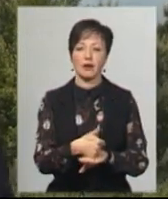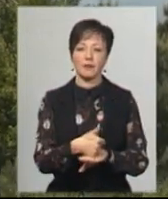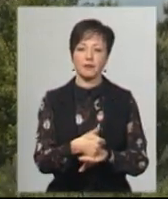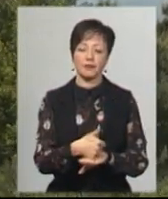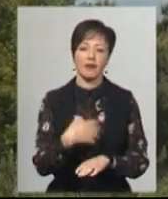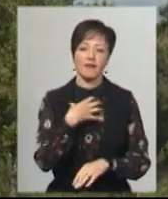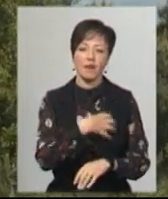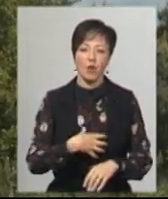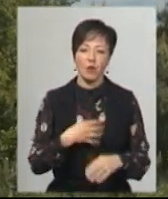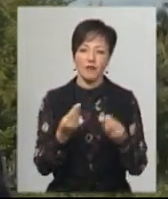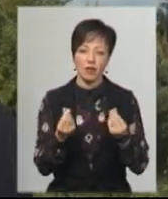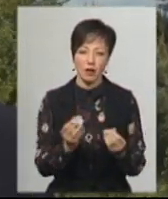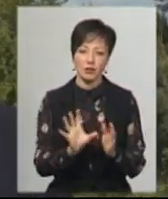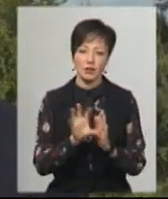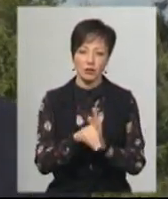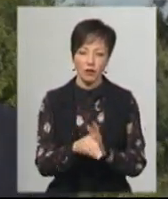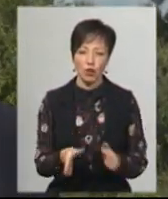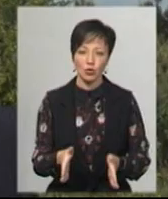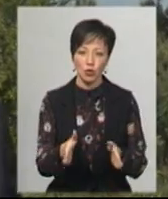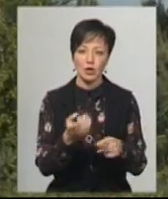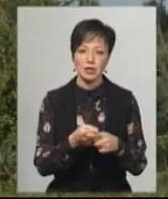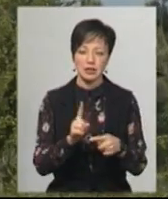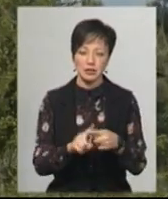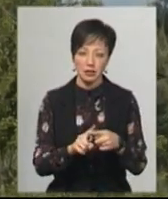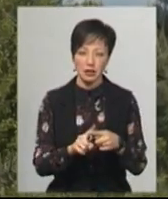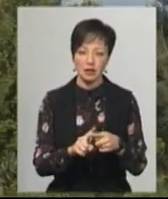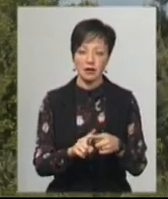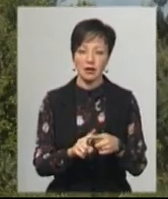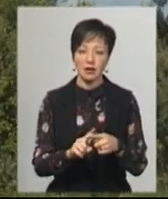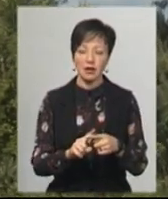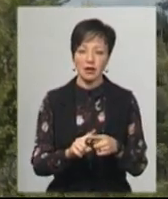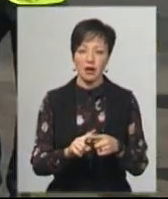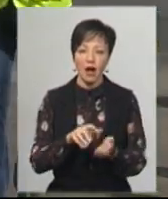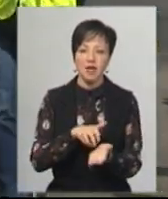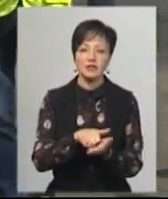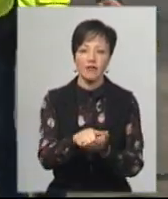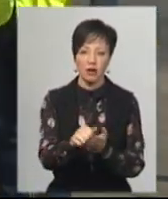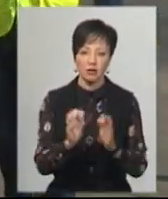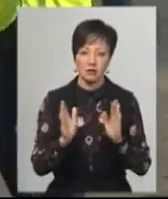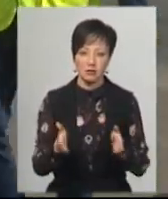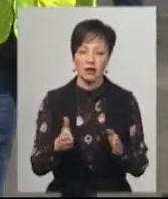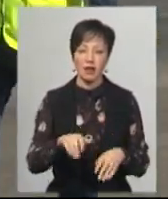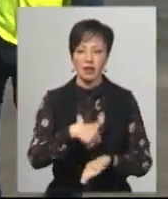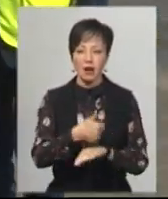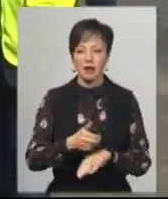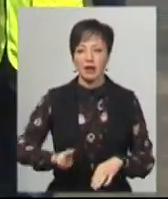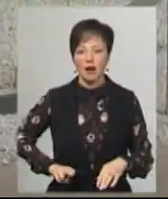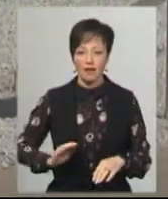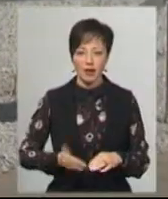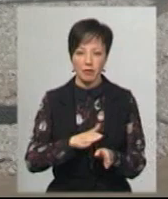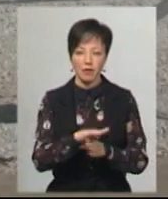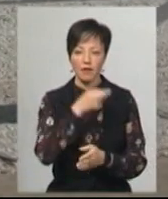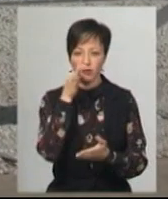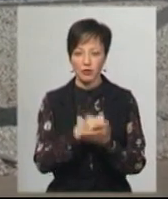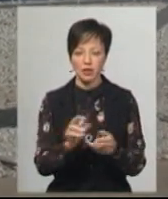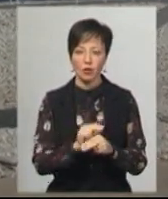така вагома фінансова, скажімо так, складова дороги – це все ж таки влаштування асфальтного покриття. Генеральний директор підрядної компанії, що відповідає